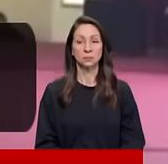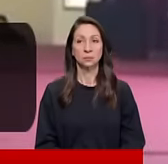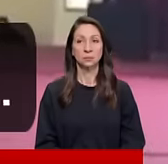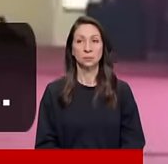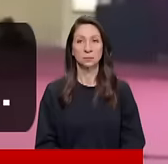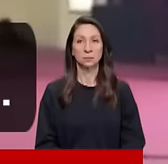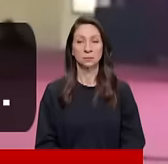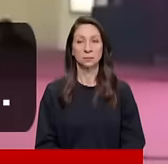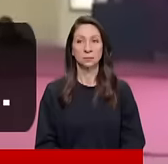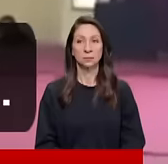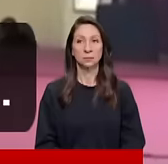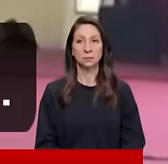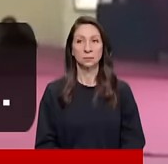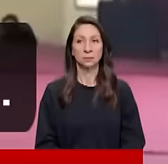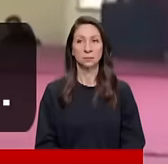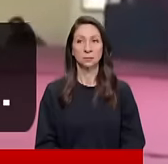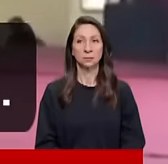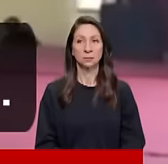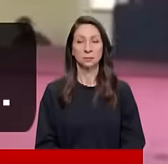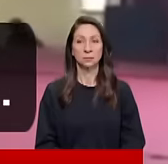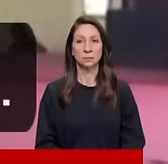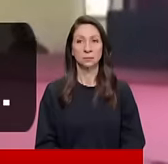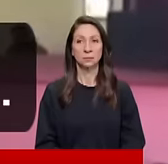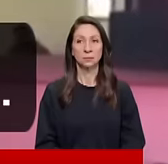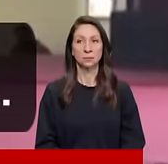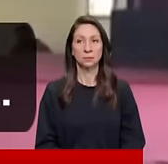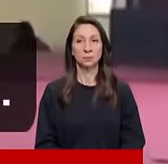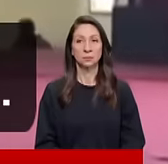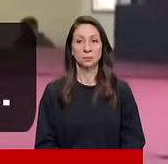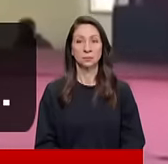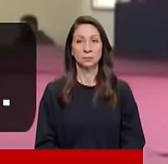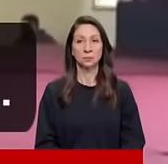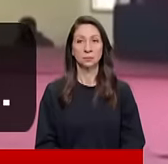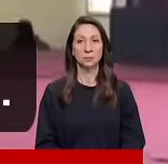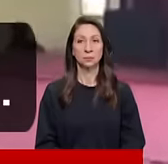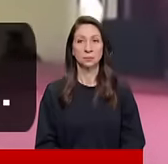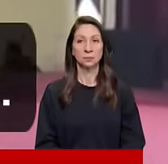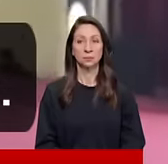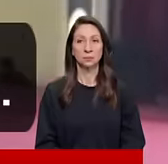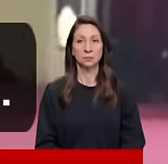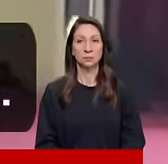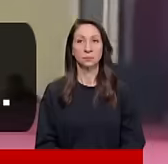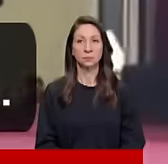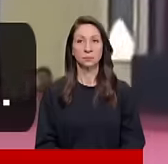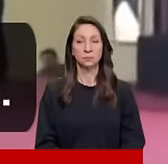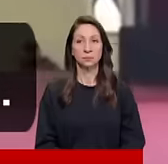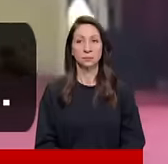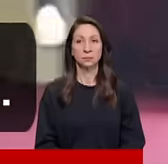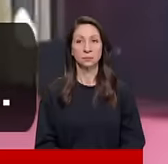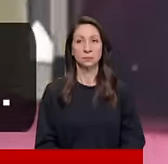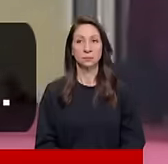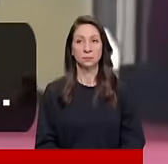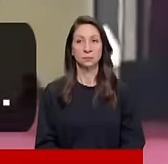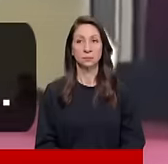kışı atlatır, yediği ayazı unutmaz derler ya. Bize destek sözü vermeyen, bizle beraber bu